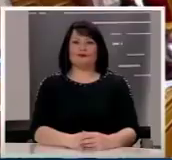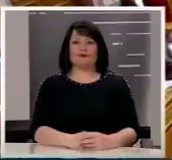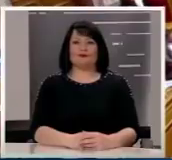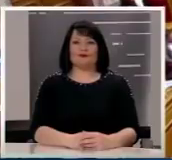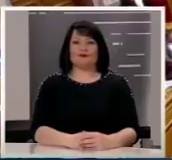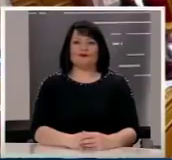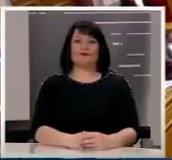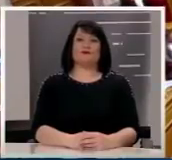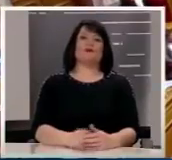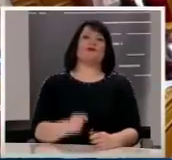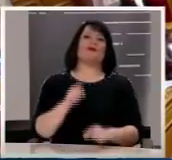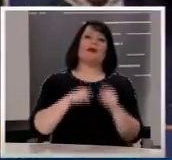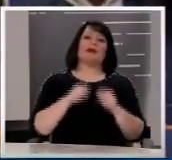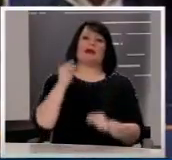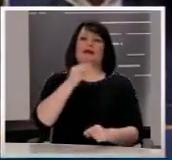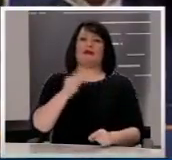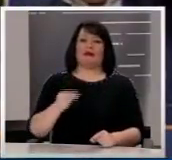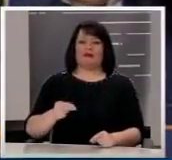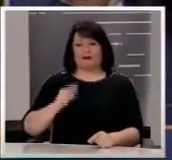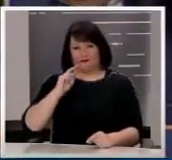σε ορισμένα άλλα τα οποία είπατε.